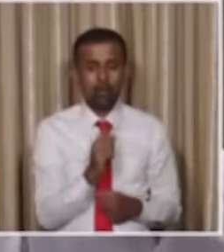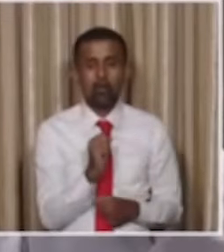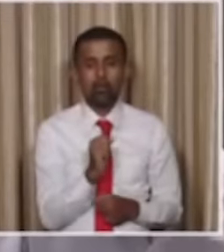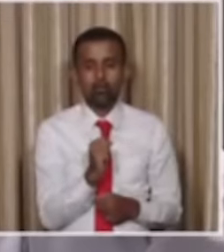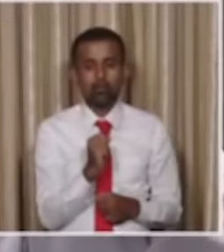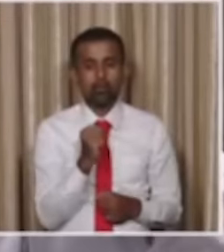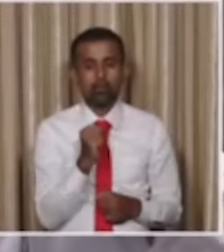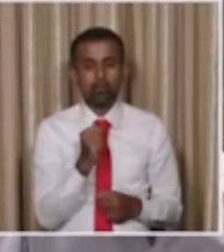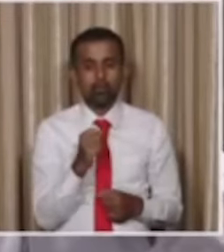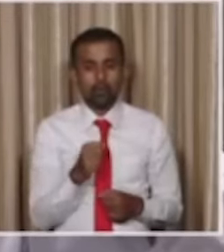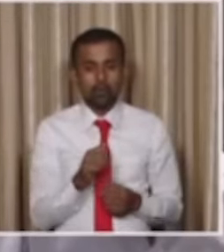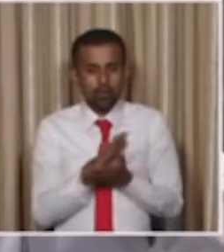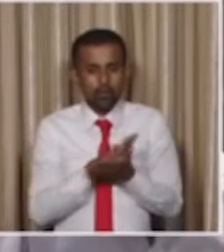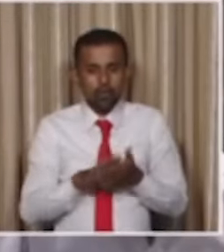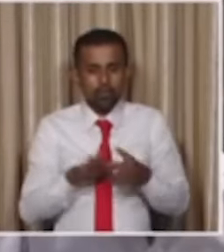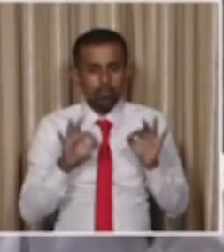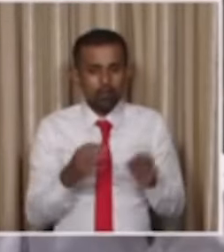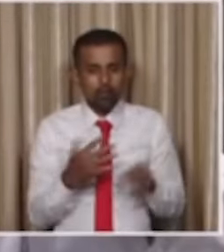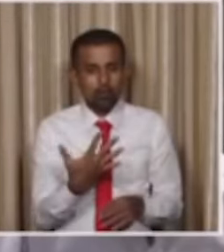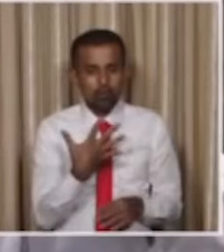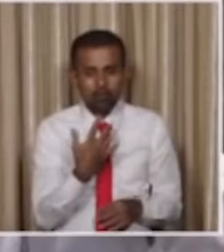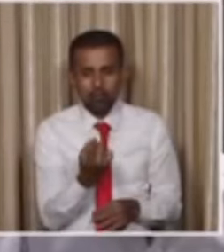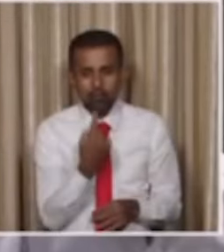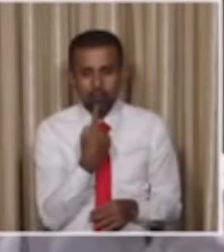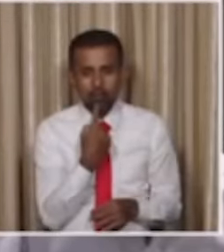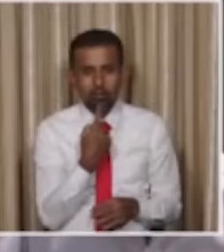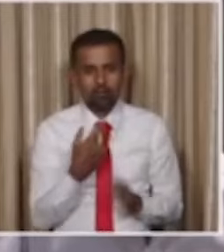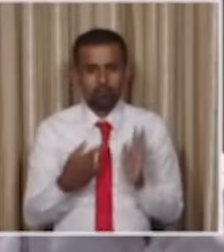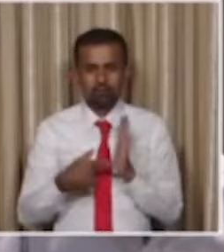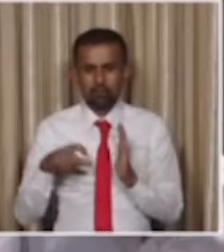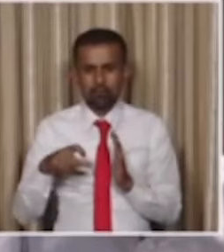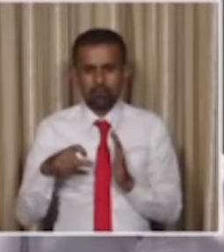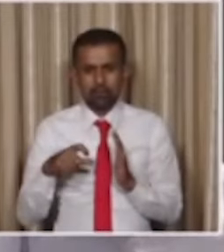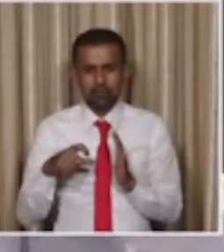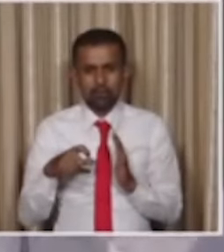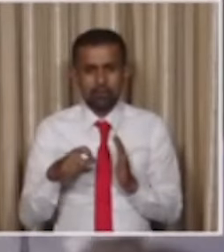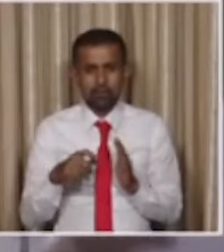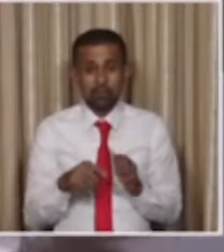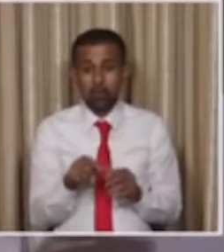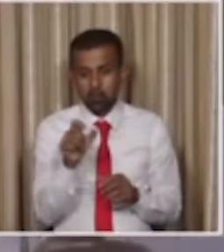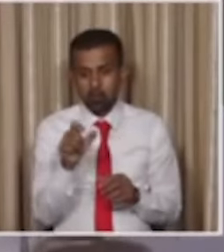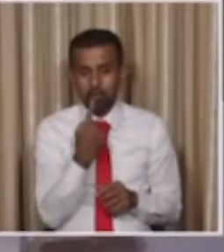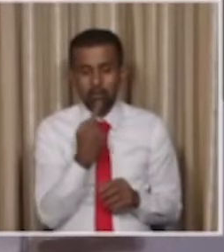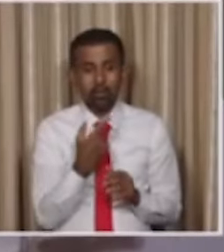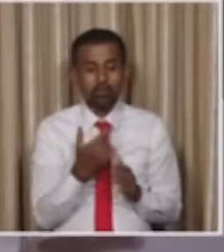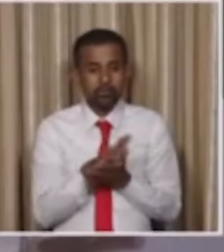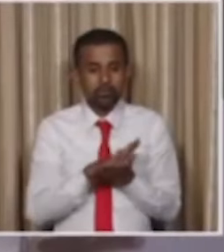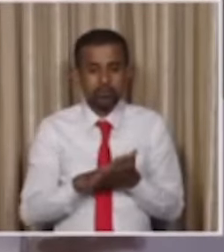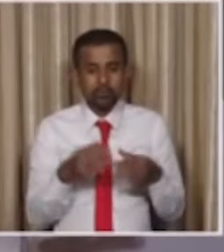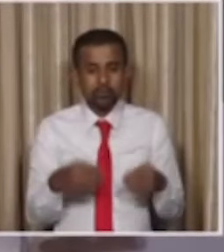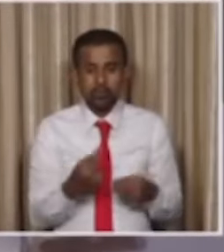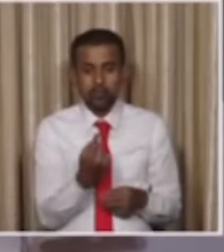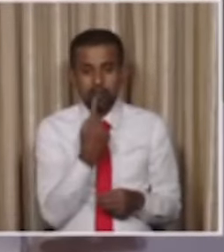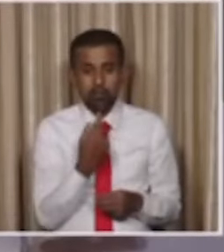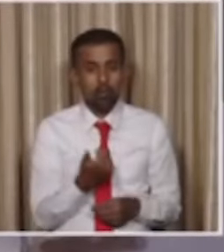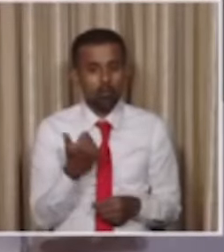එක සම්බන්ධව අර්ථ නිරූපණයක් ලබා ගැනීම මම දන්නේ ඒකේ ටෙක්නිකලිටි එක මේ සීනියර් මෙම්බර්ස්ලා කියන්න ඕන. අර්ථ නිරූපණයක් ලබා ගැනීම ඉතාම